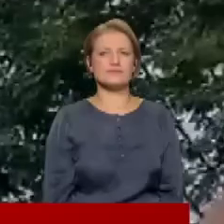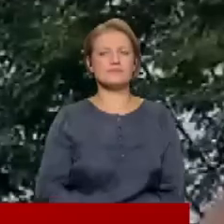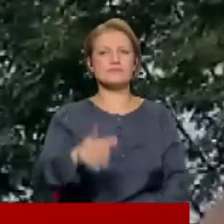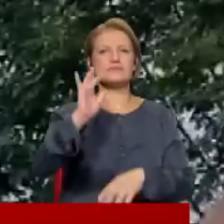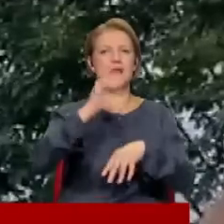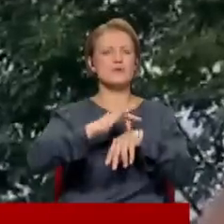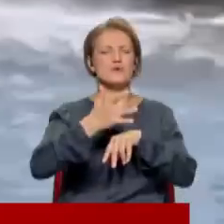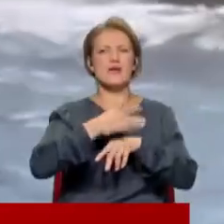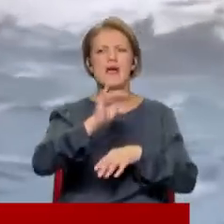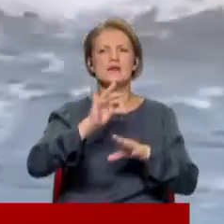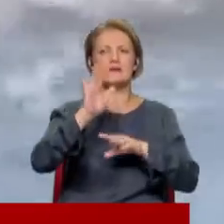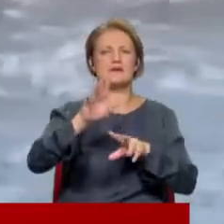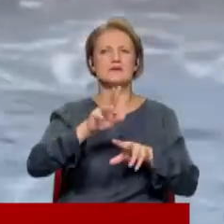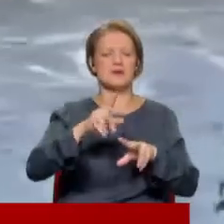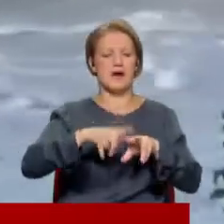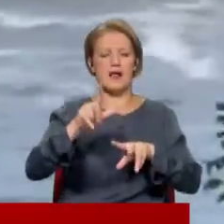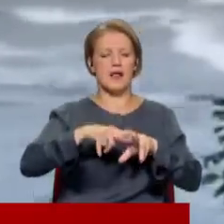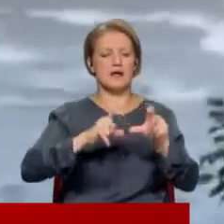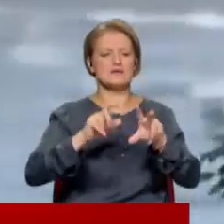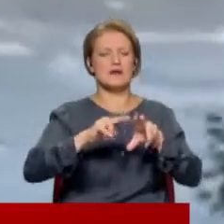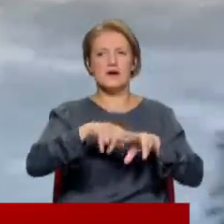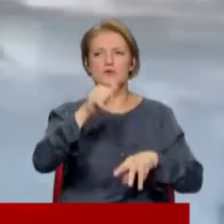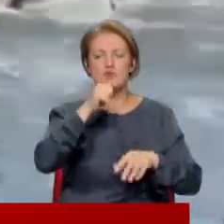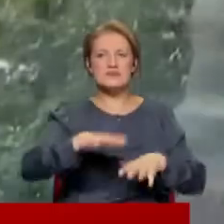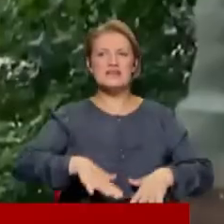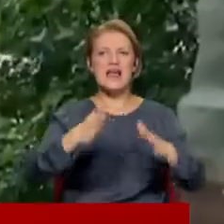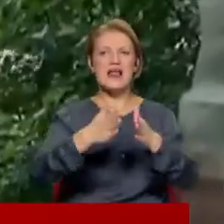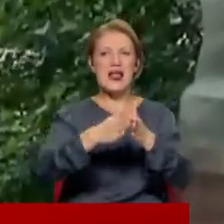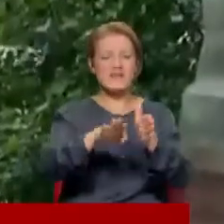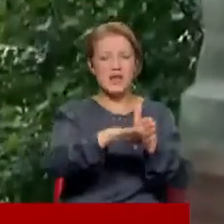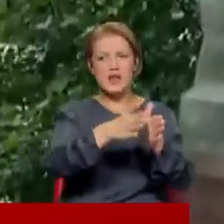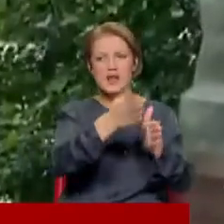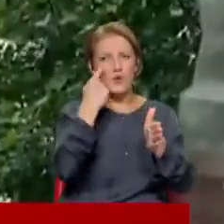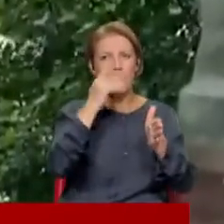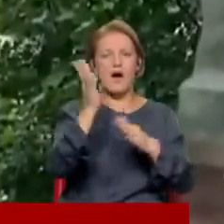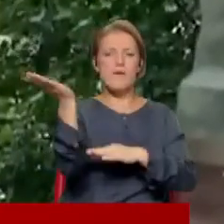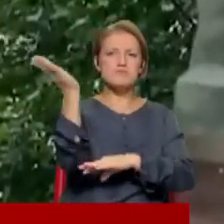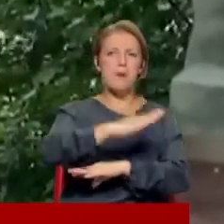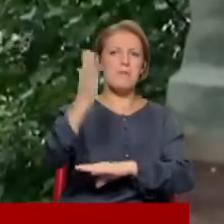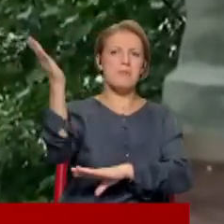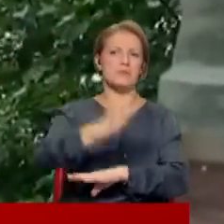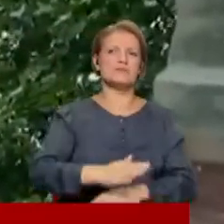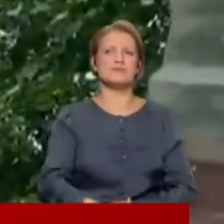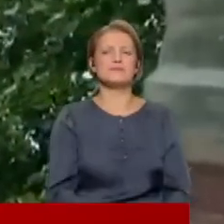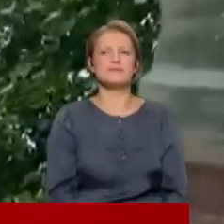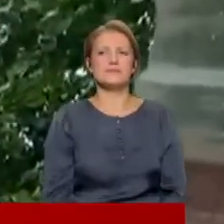Ülkenin en uçtaki eyaletlerinden biri olan Alaska'da sel kıyıdaki evleri ve ağaçları böyle yıktı.